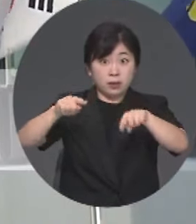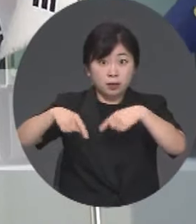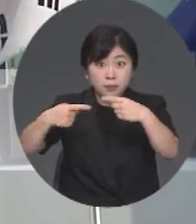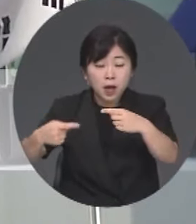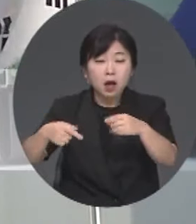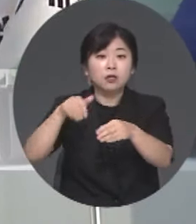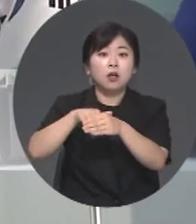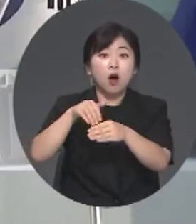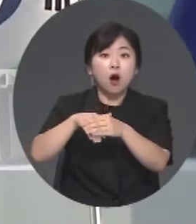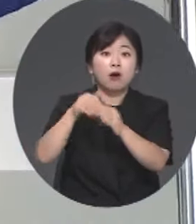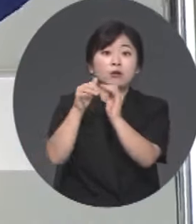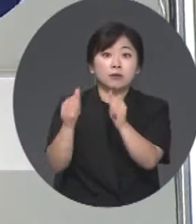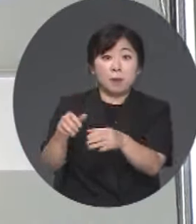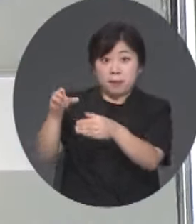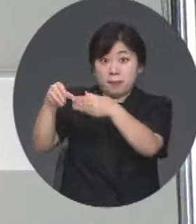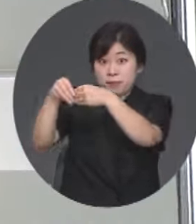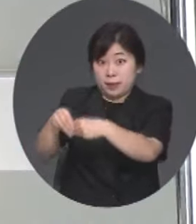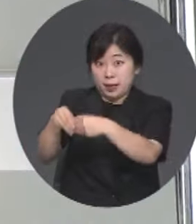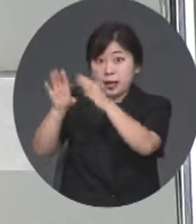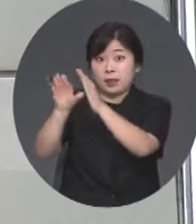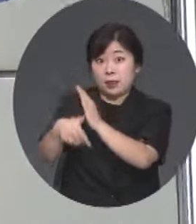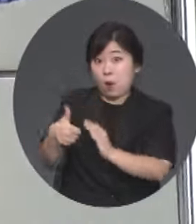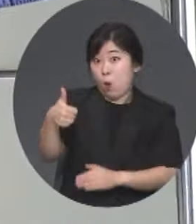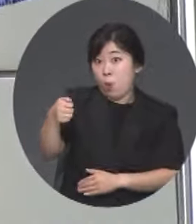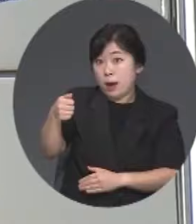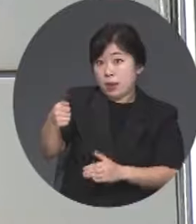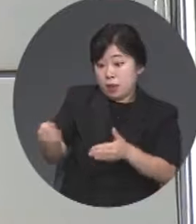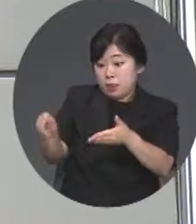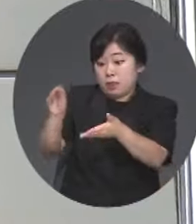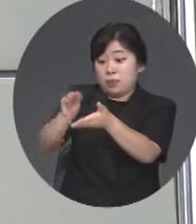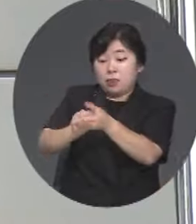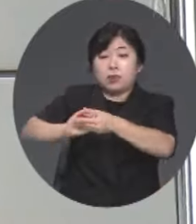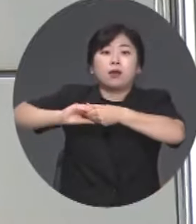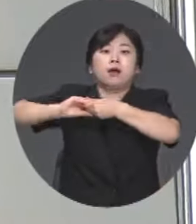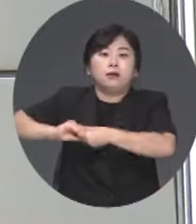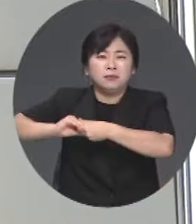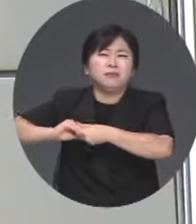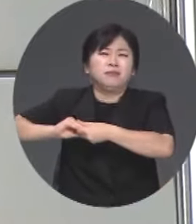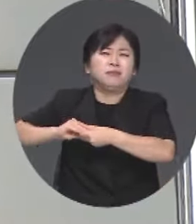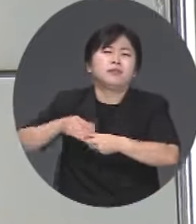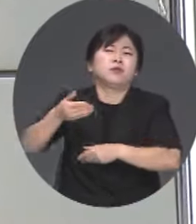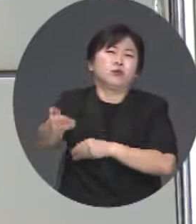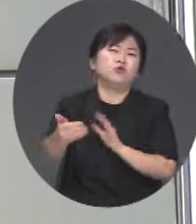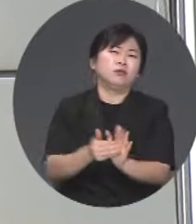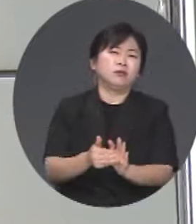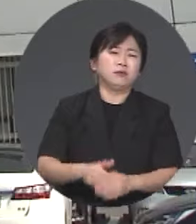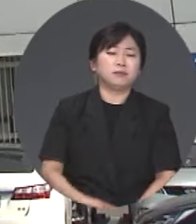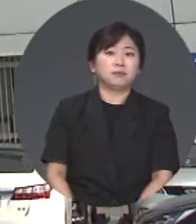구민과 악수를 하면서 현금 5만 원을 손해 지어 준 혐의를 받고 있습니다